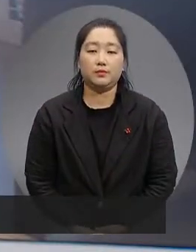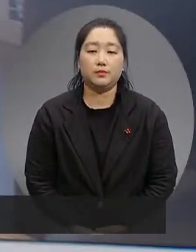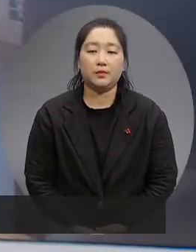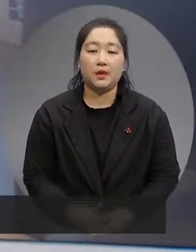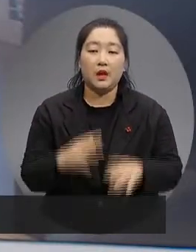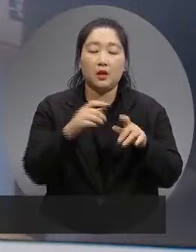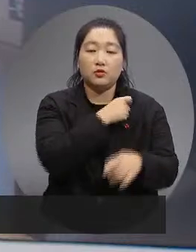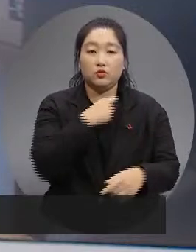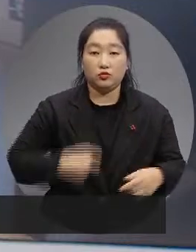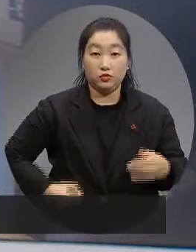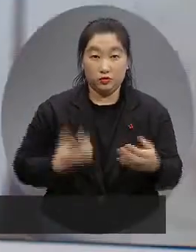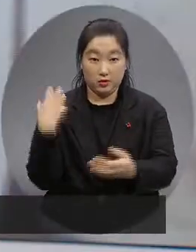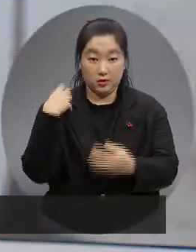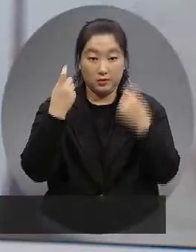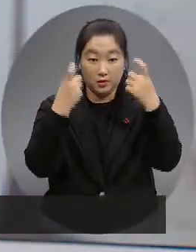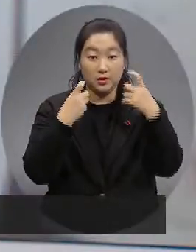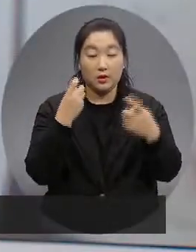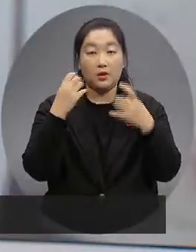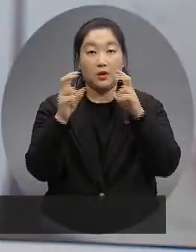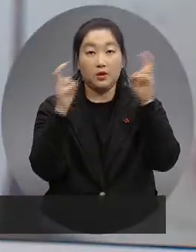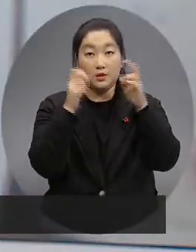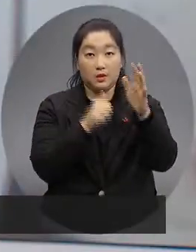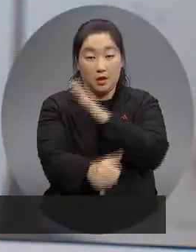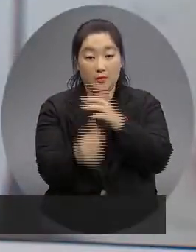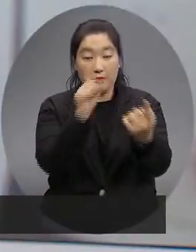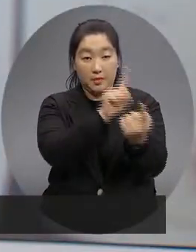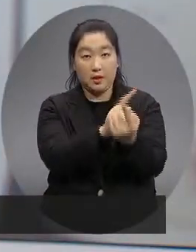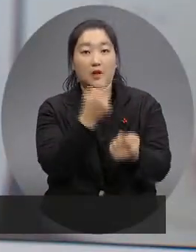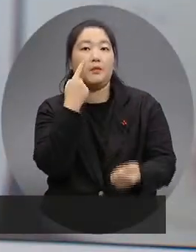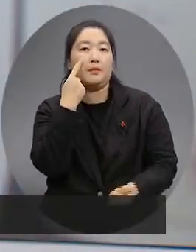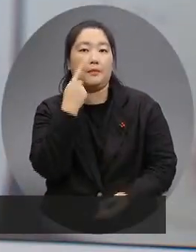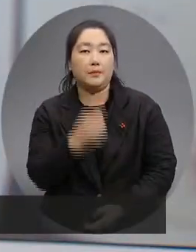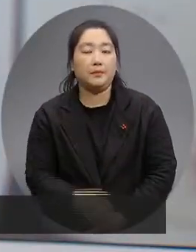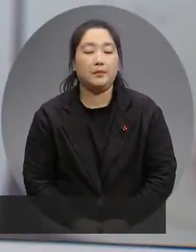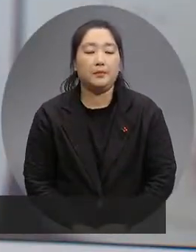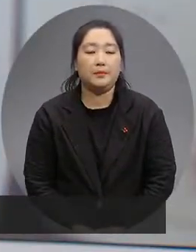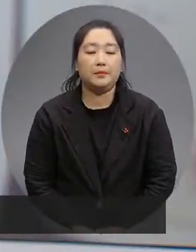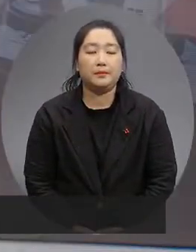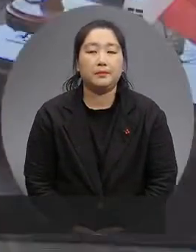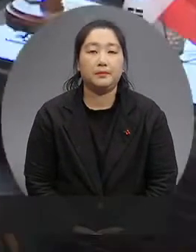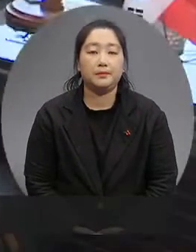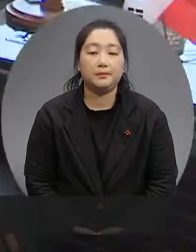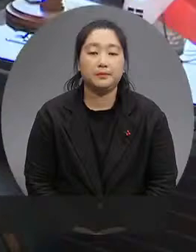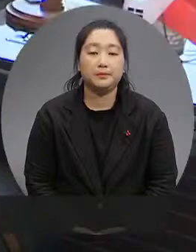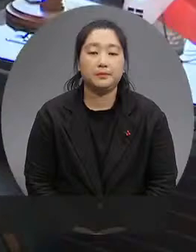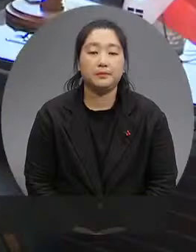한 중국 전담 여행사 대표를 만나 이야기를 들어봤습니다.